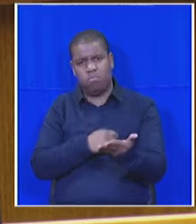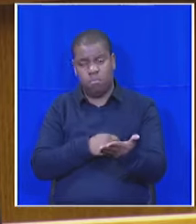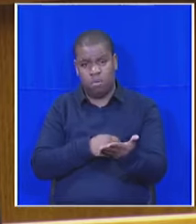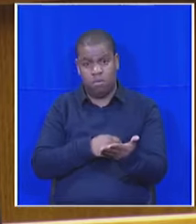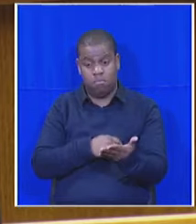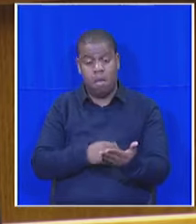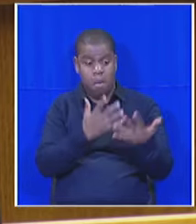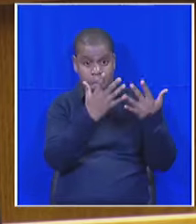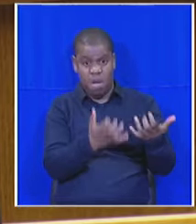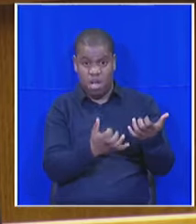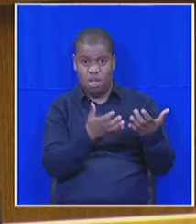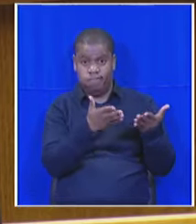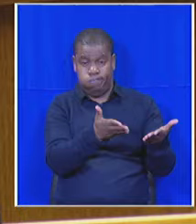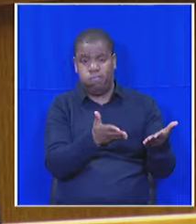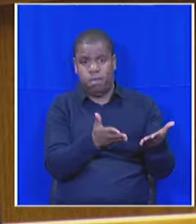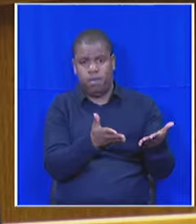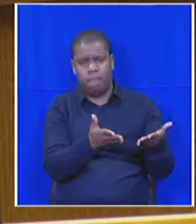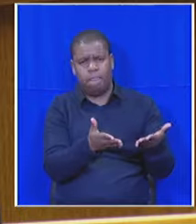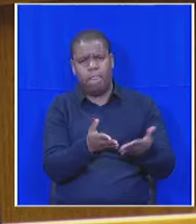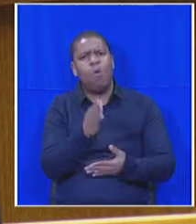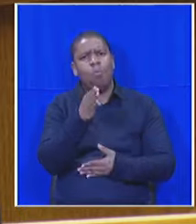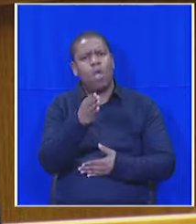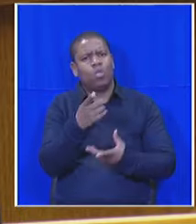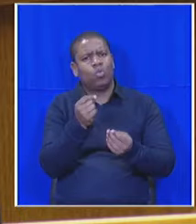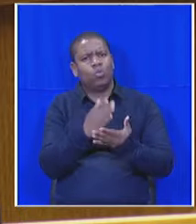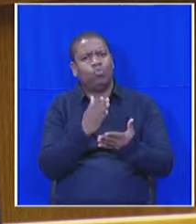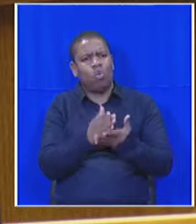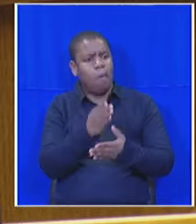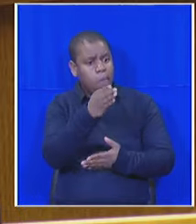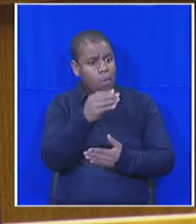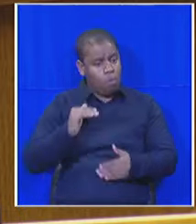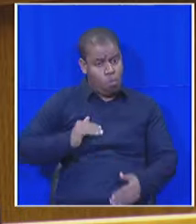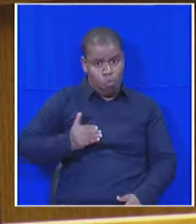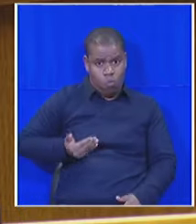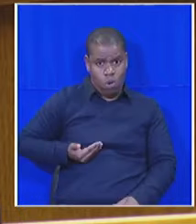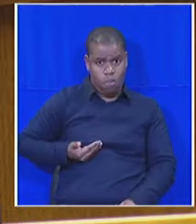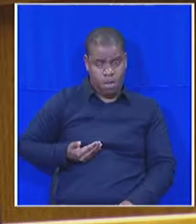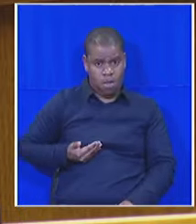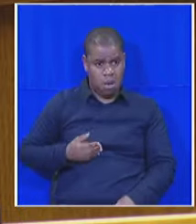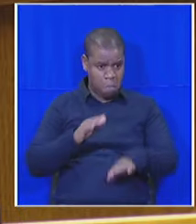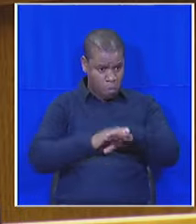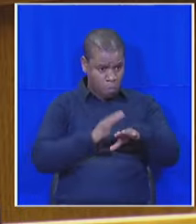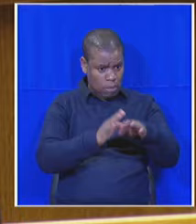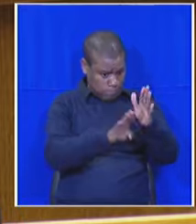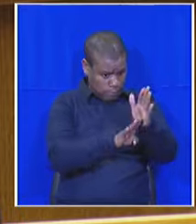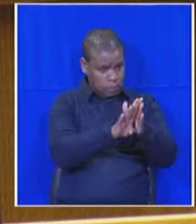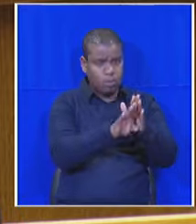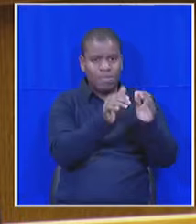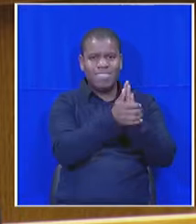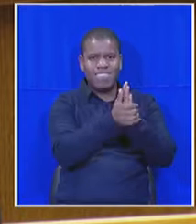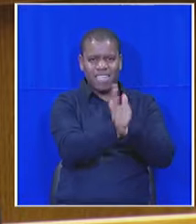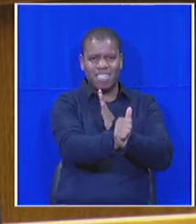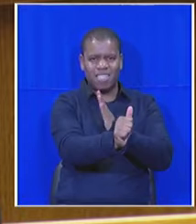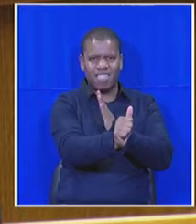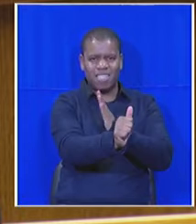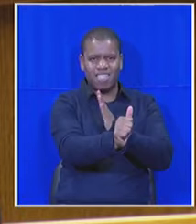yenza omama bakwazi ukuphucula izakhono kuba umntwana usukile emqolo